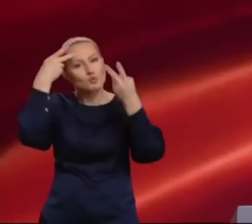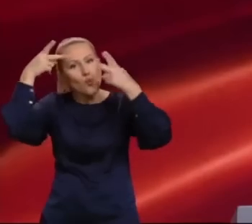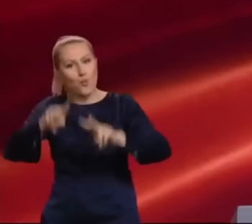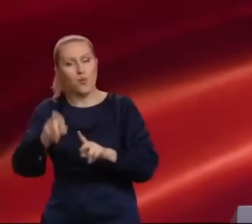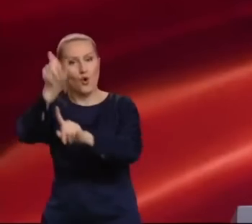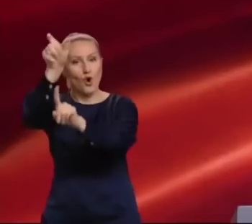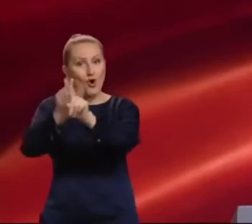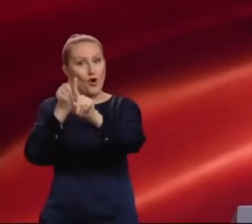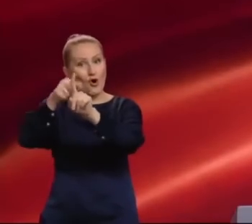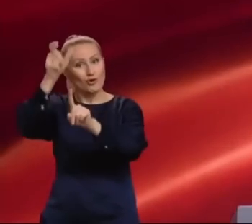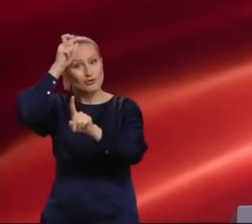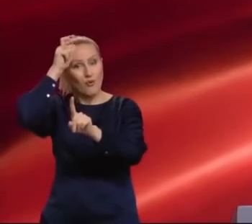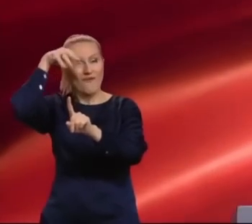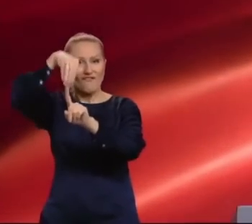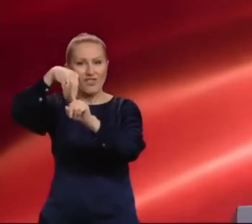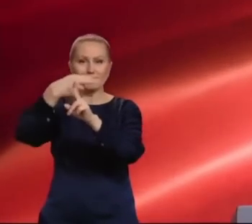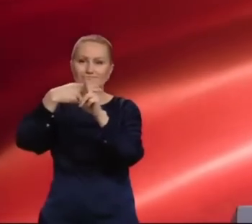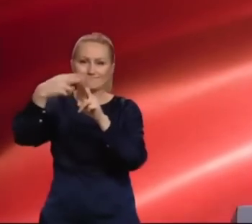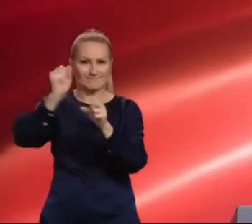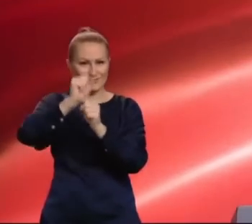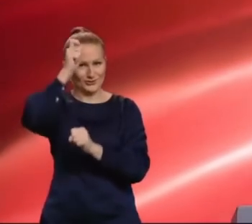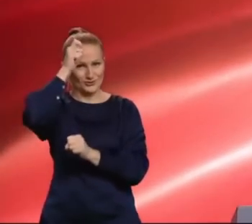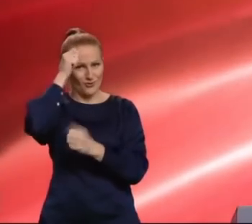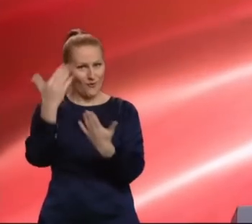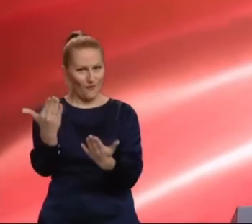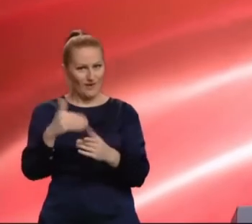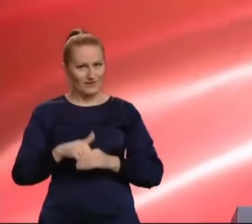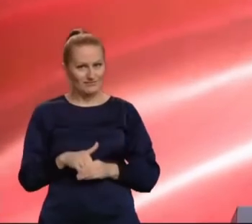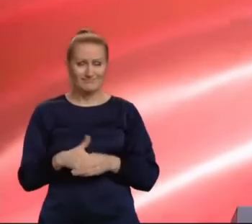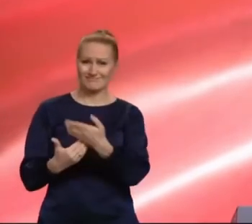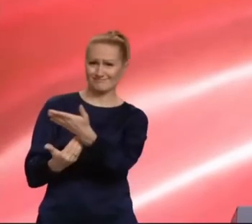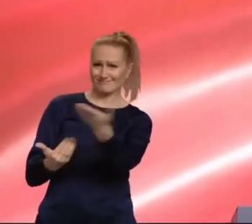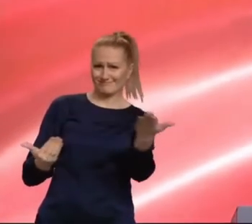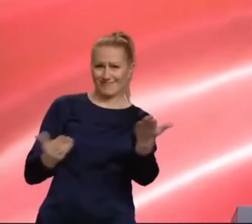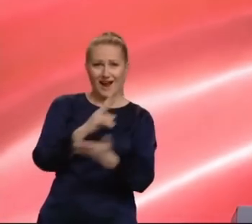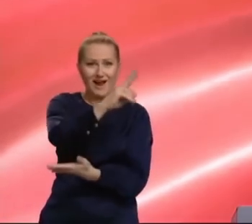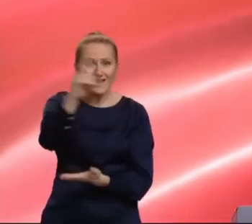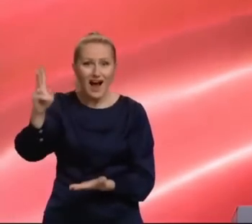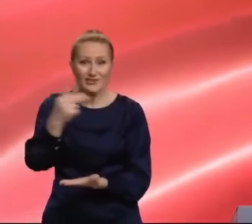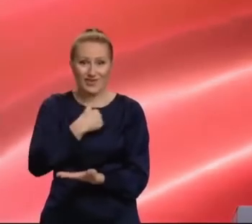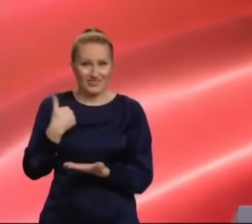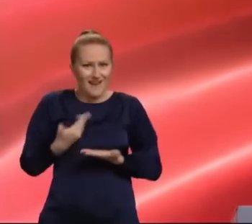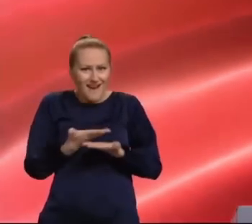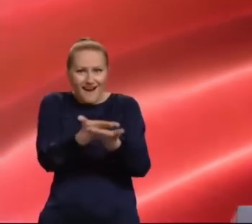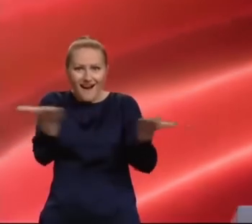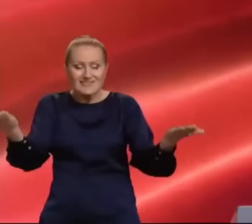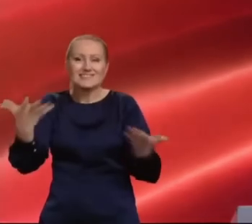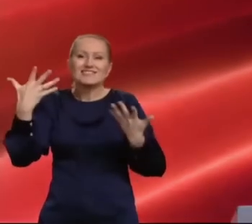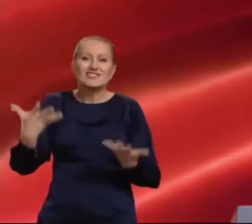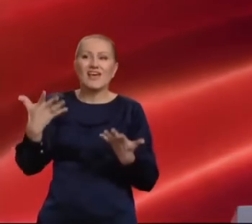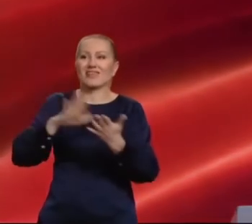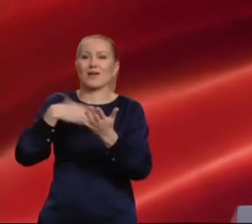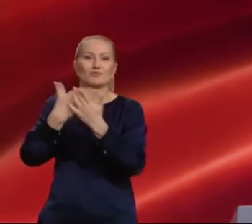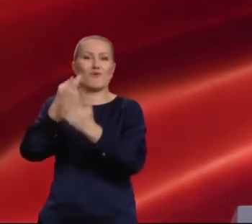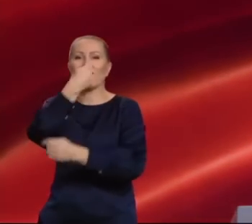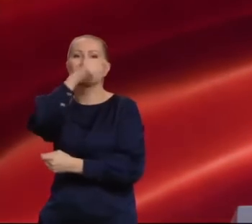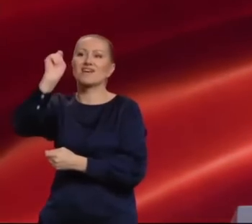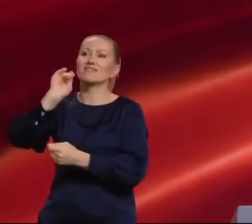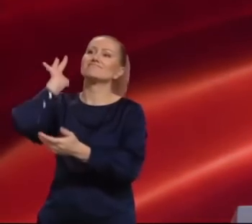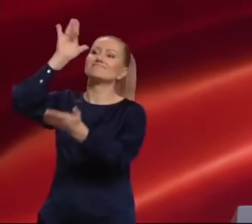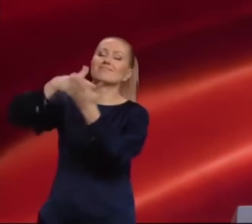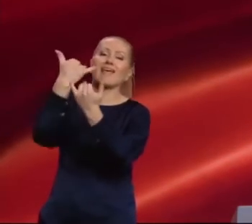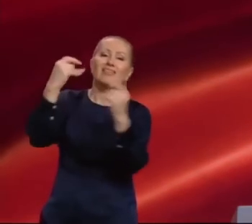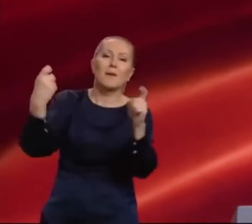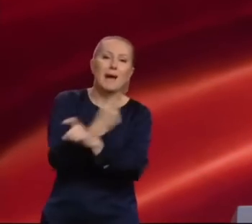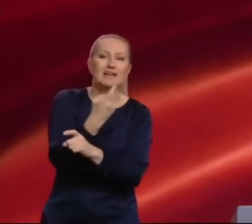człowiek zawsze pozostaje człowiekiem. A do Polski ludzie z Bangladeszu, bo u nich jest tragicznie. chciał, nie wiem, wyjechać do innego kraju